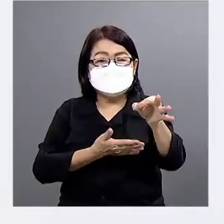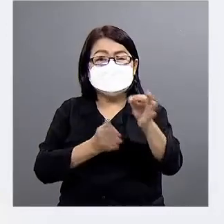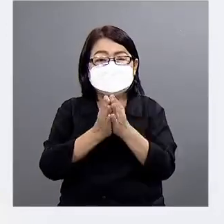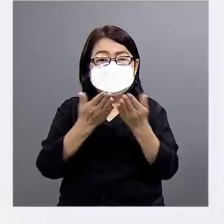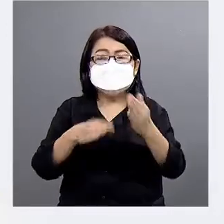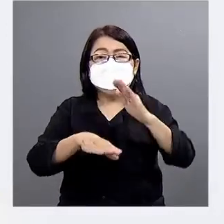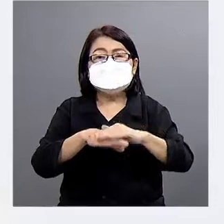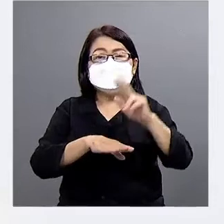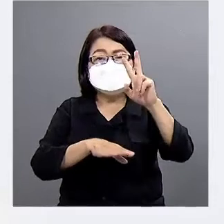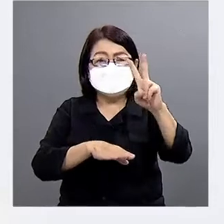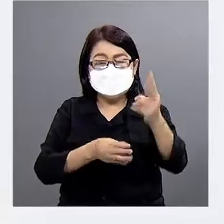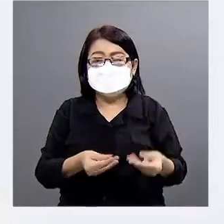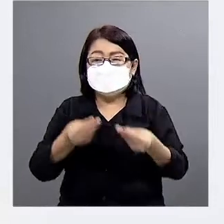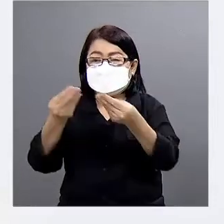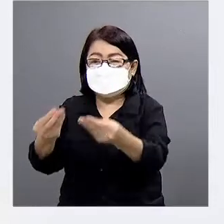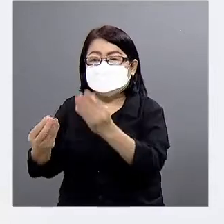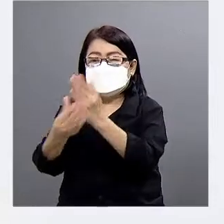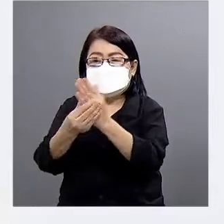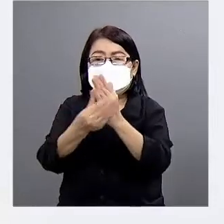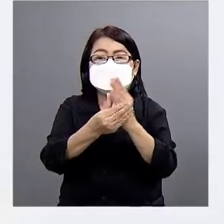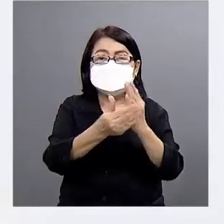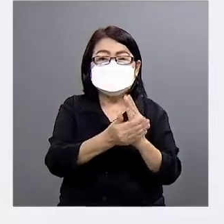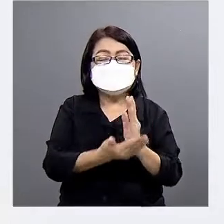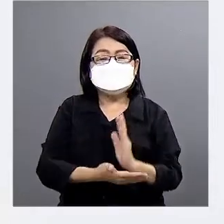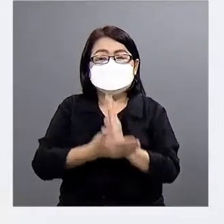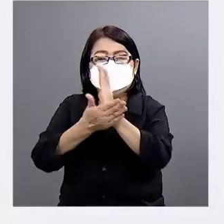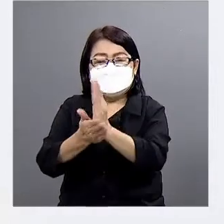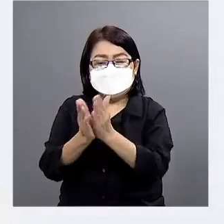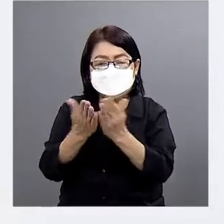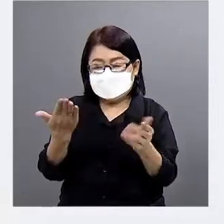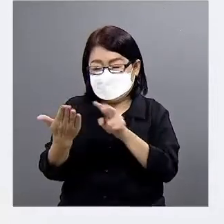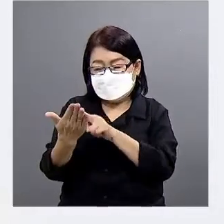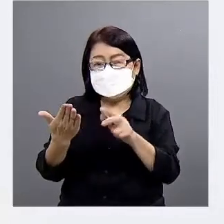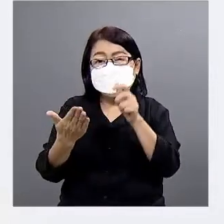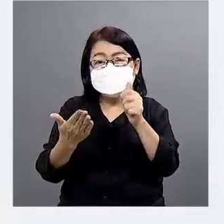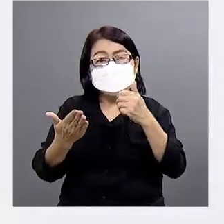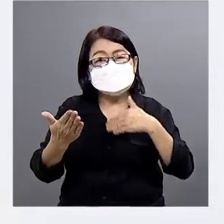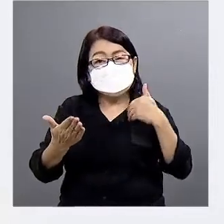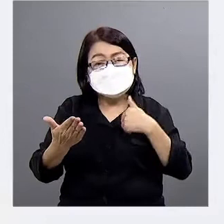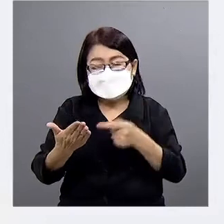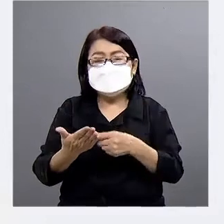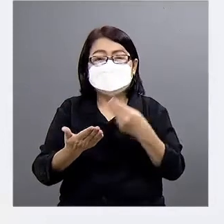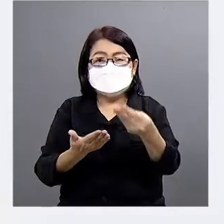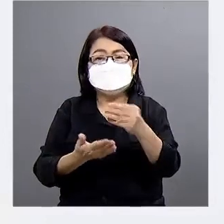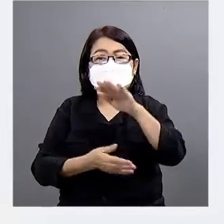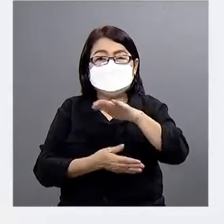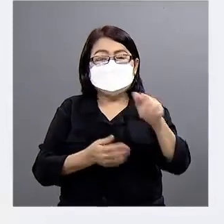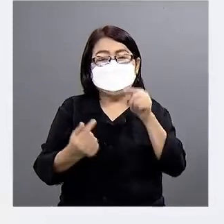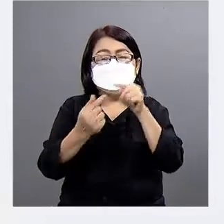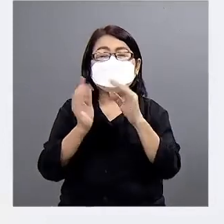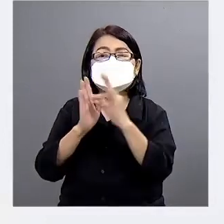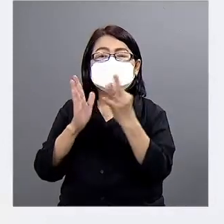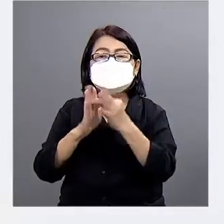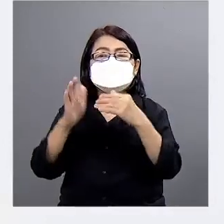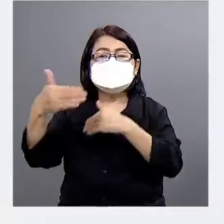การเรียนรู้ของเยาวชนร่วมบริจาคหนังสือหน้าอ่านให้กับน้องๆได้ค่ะติดต่อไปที่เพจ Facebook ห้องสมุดแมวห